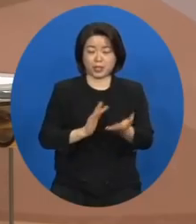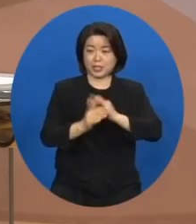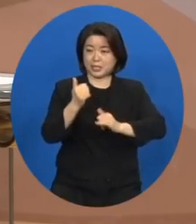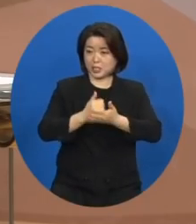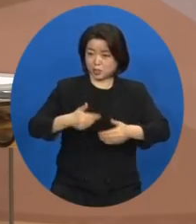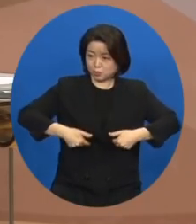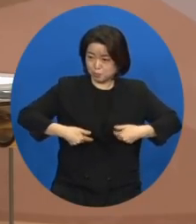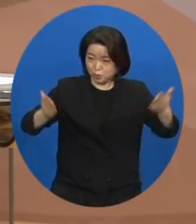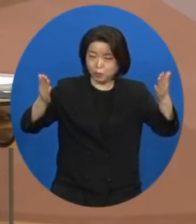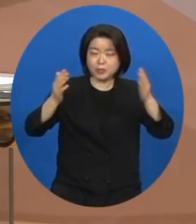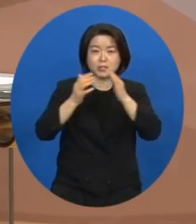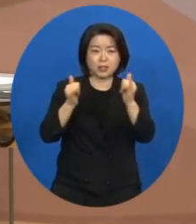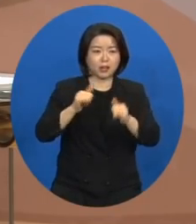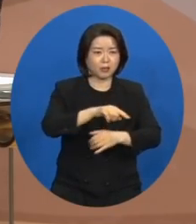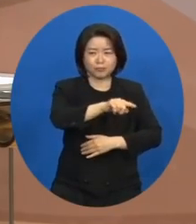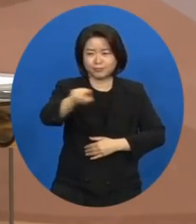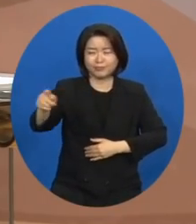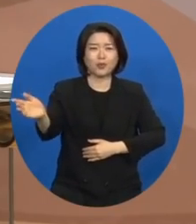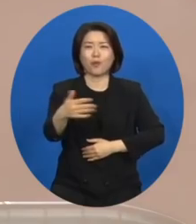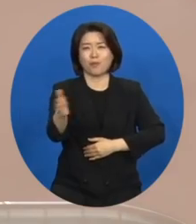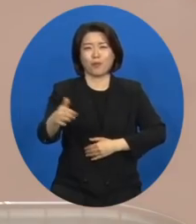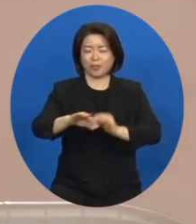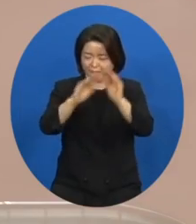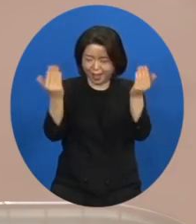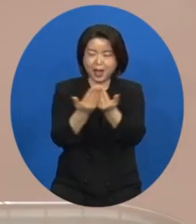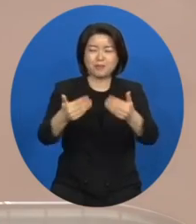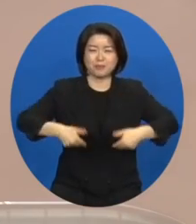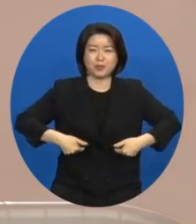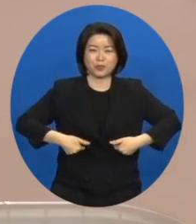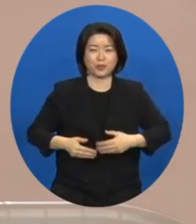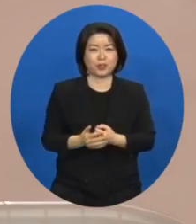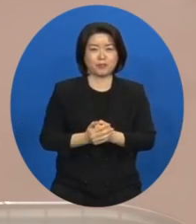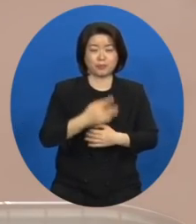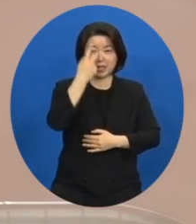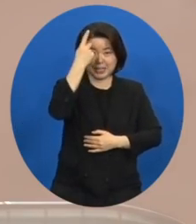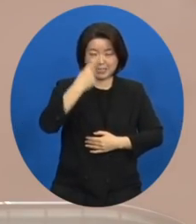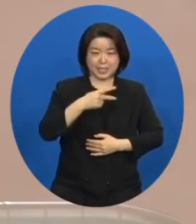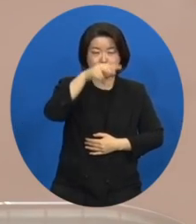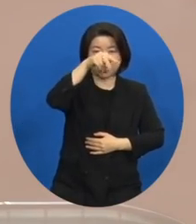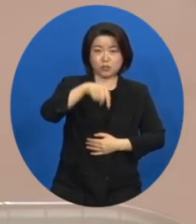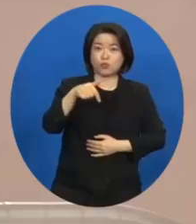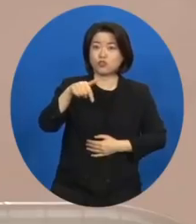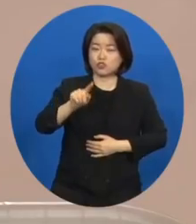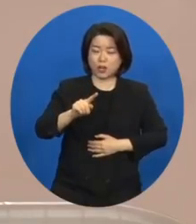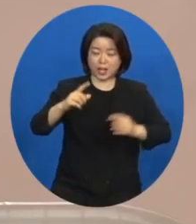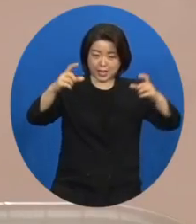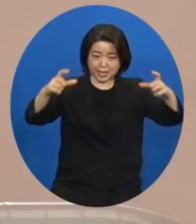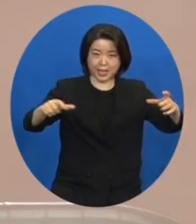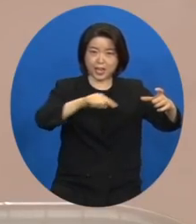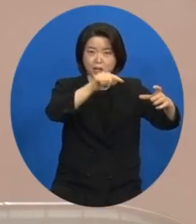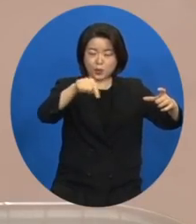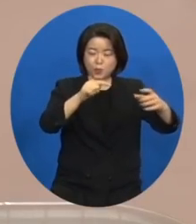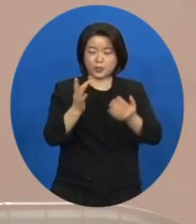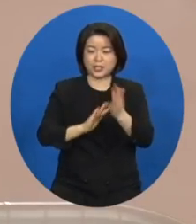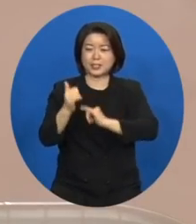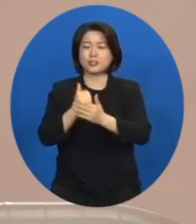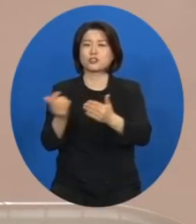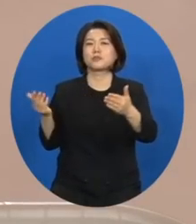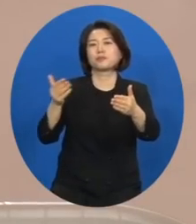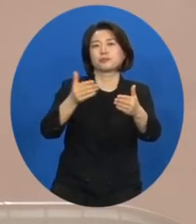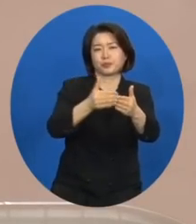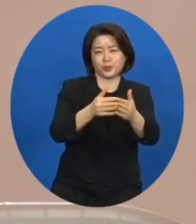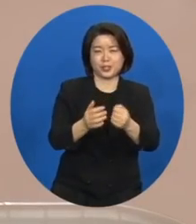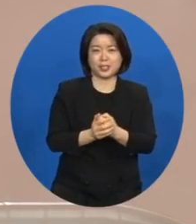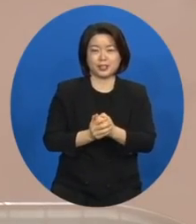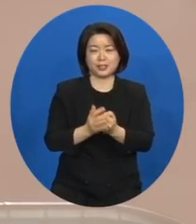사람은 아무도 없습니다 아 사마리아 수가 라는 성에 바루 예수님이 도착을 하게 됩니다 제자들이